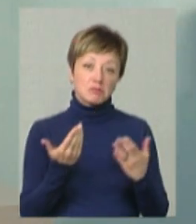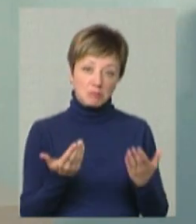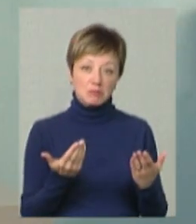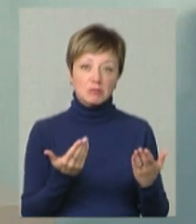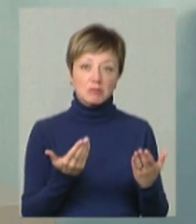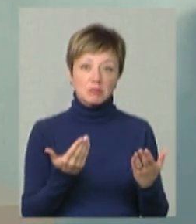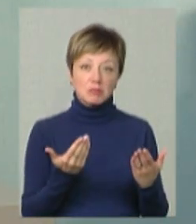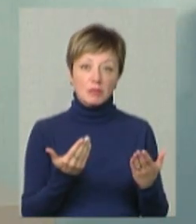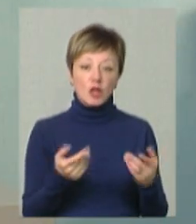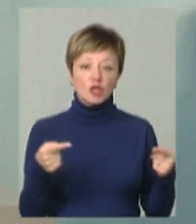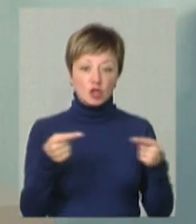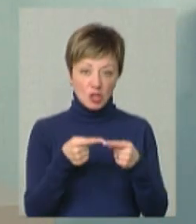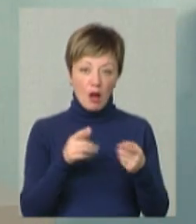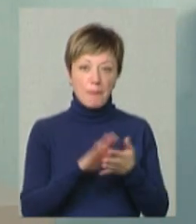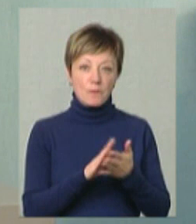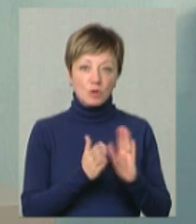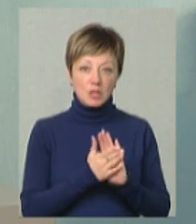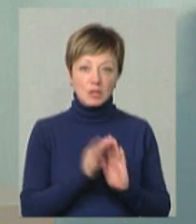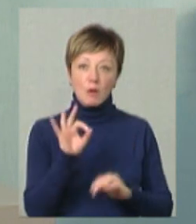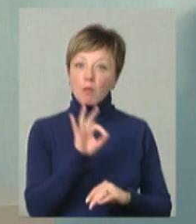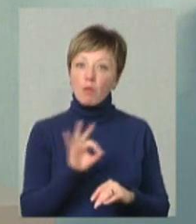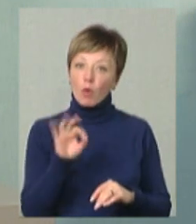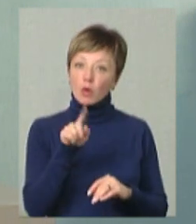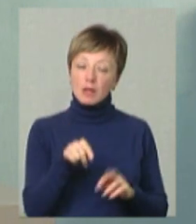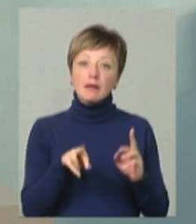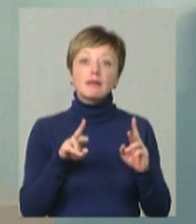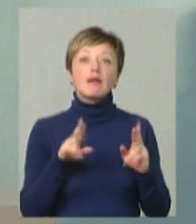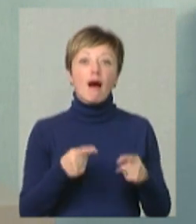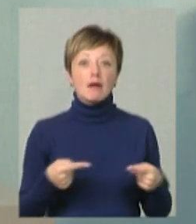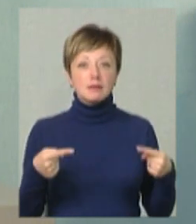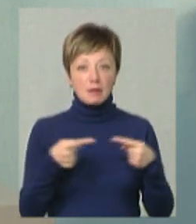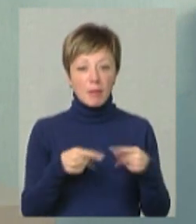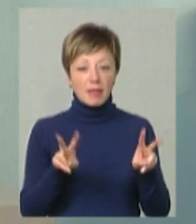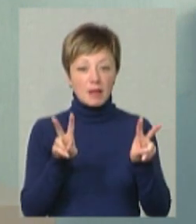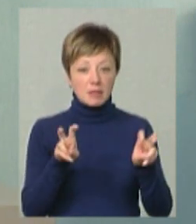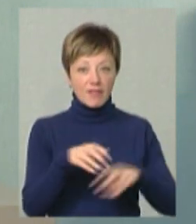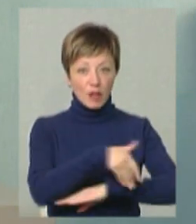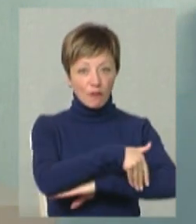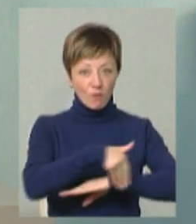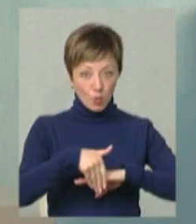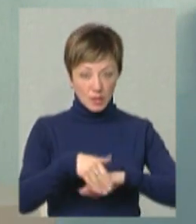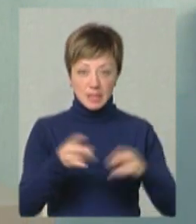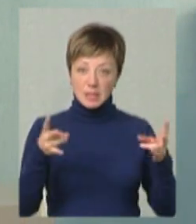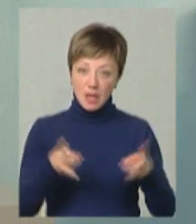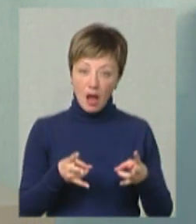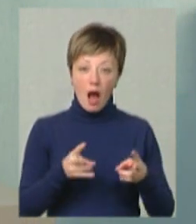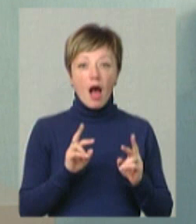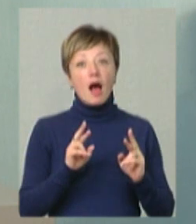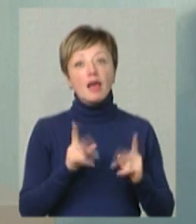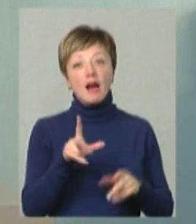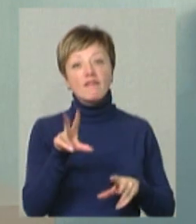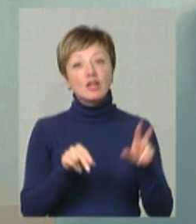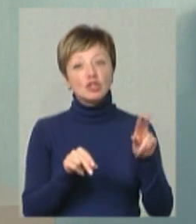така чітка позиція щодо того, як саме називати вулиці слід, а як, ну,